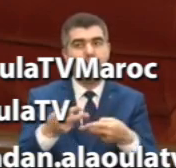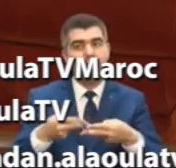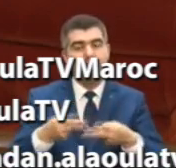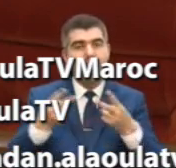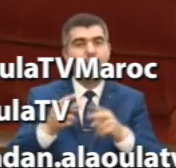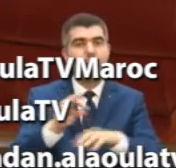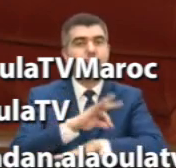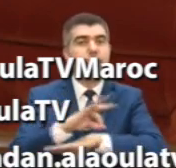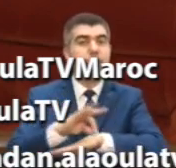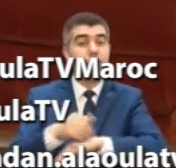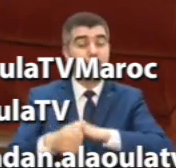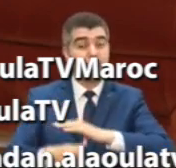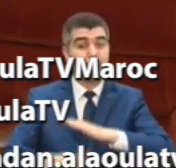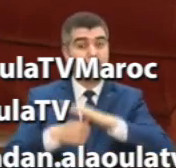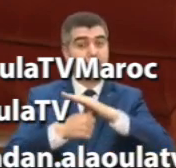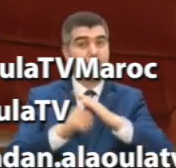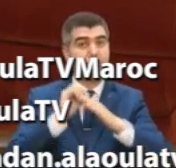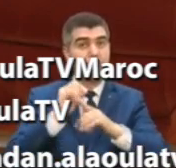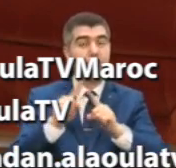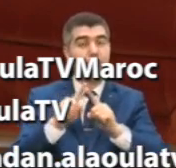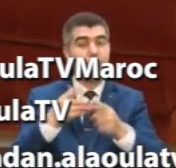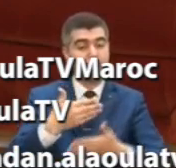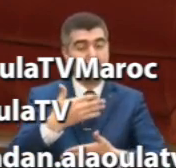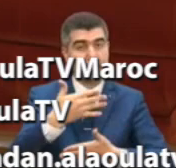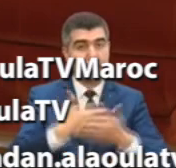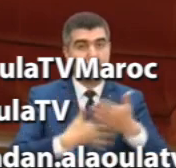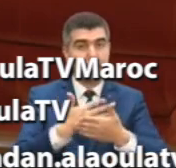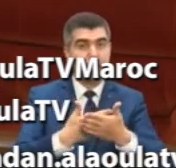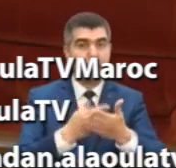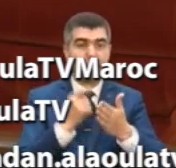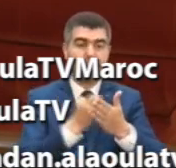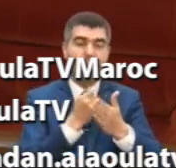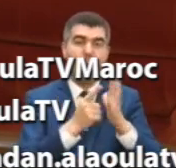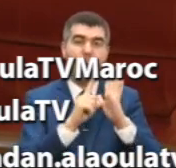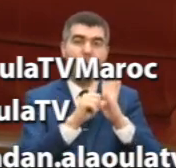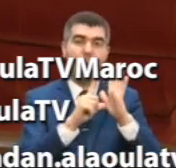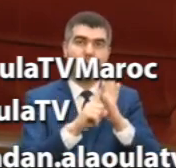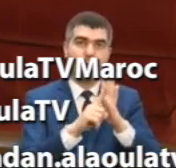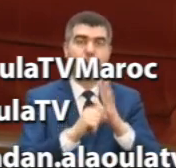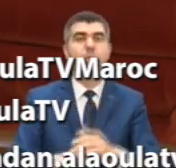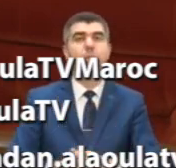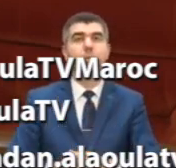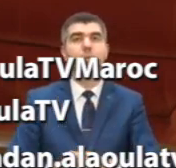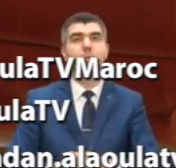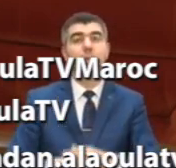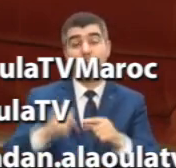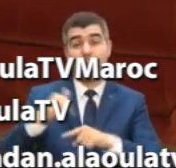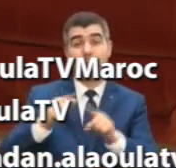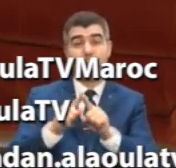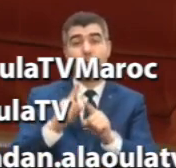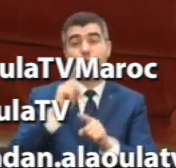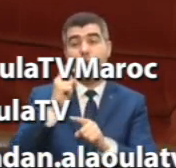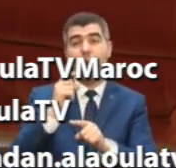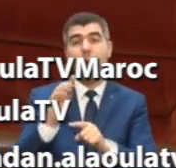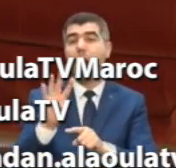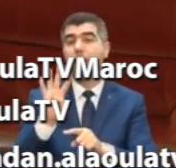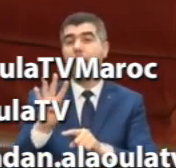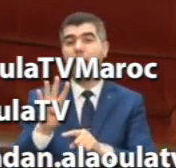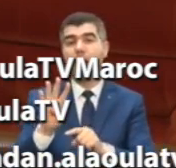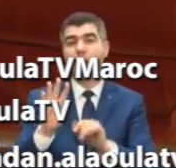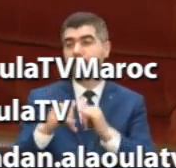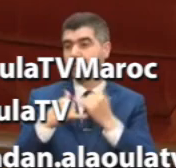لمحاربة الفساد من خلال واحد المرسوم اللي حدد المهام ديالها. وفعلا هذه اللجنة في شهر أبريل المنصرم